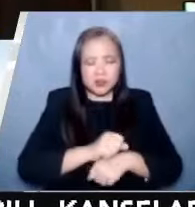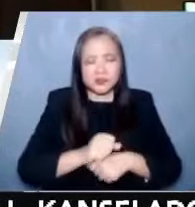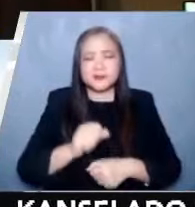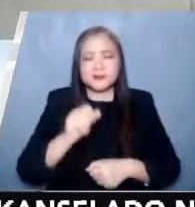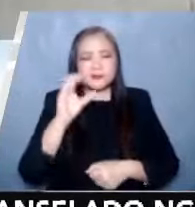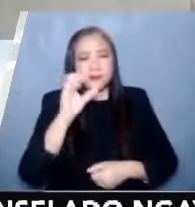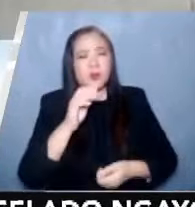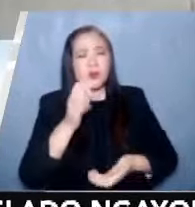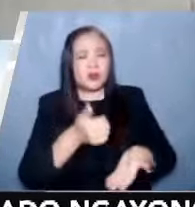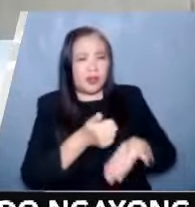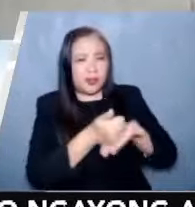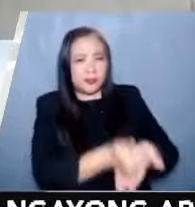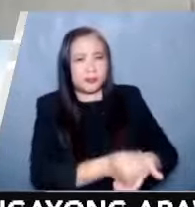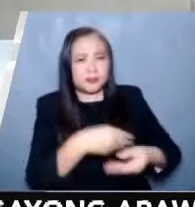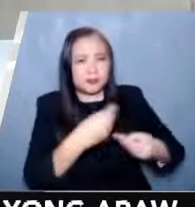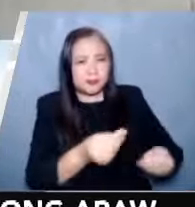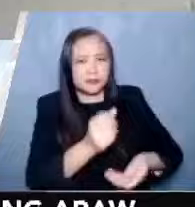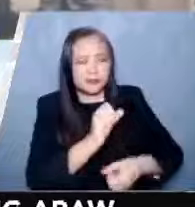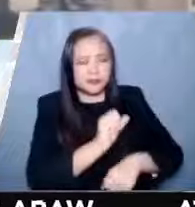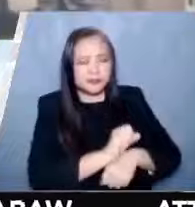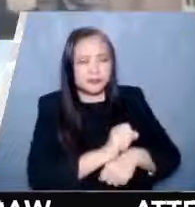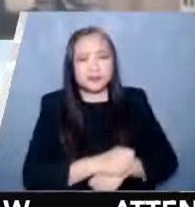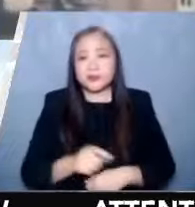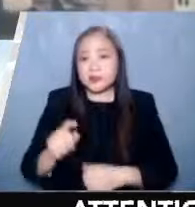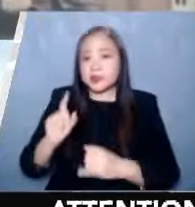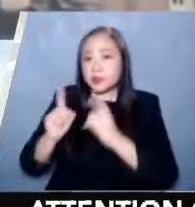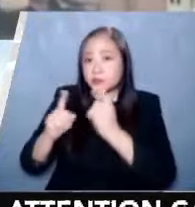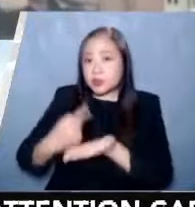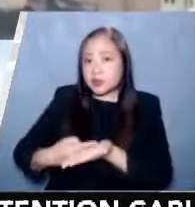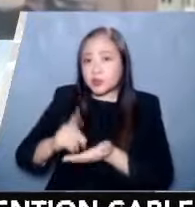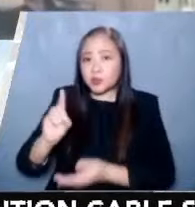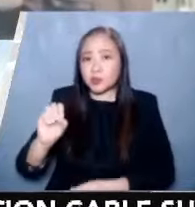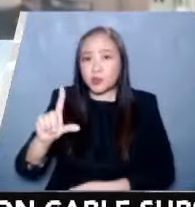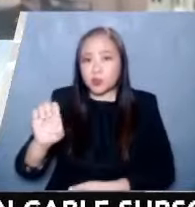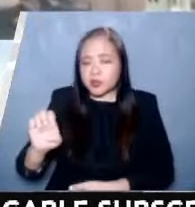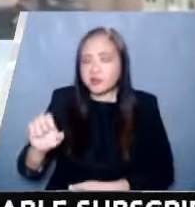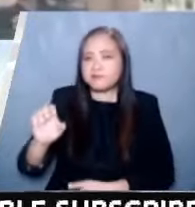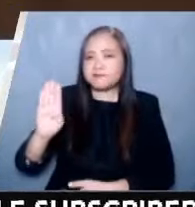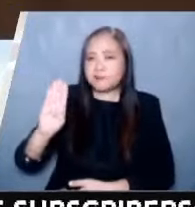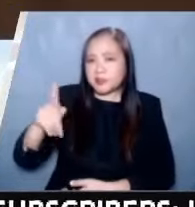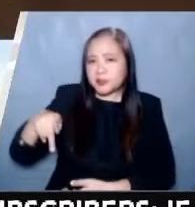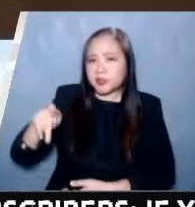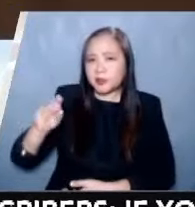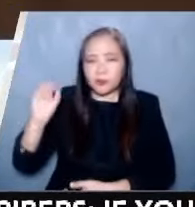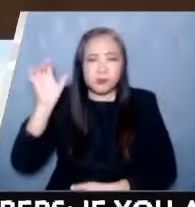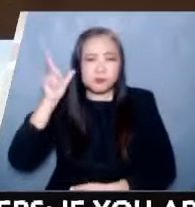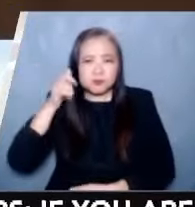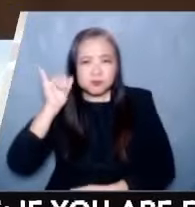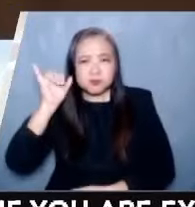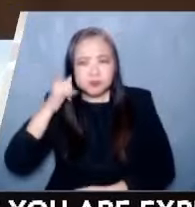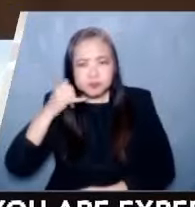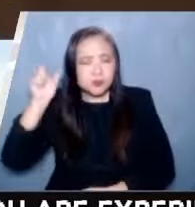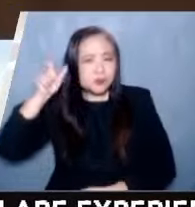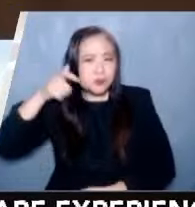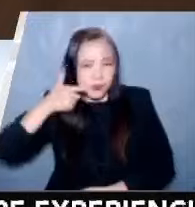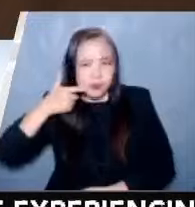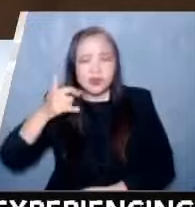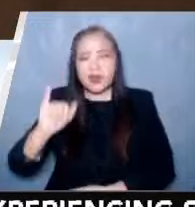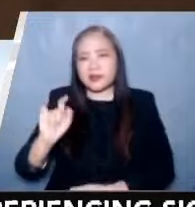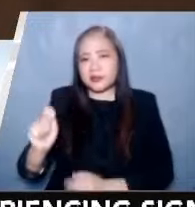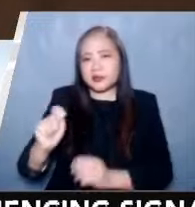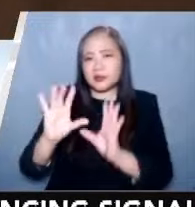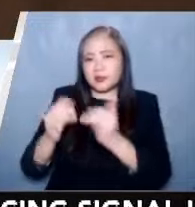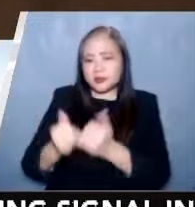na raw ang Department of Labor and Employment o DOLE sa mga BPO at IT company. Kasi marami sa kanila mga encoder